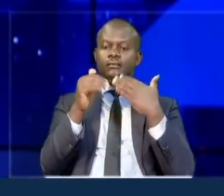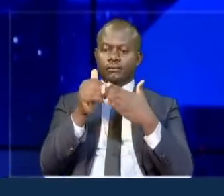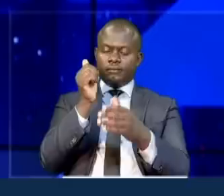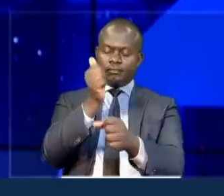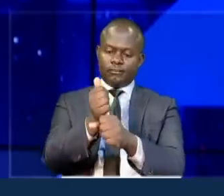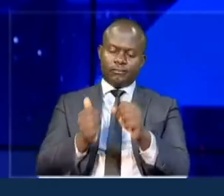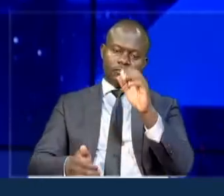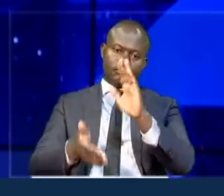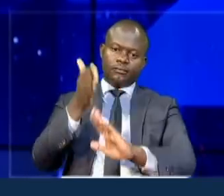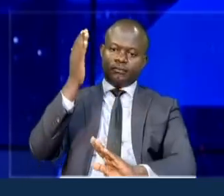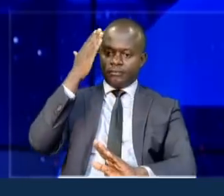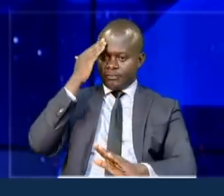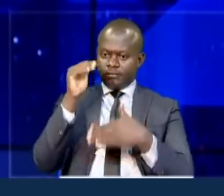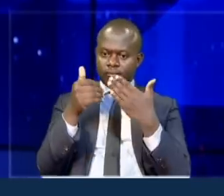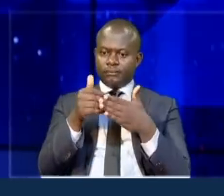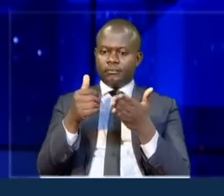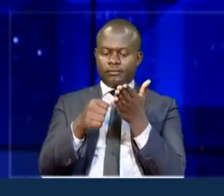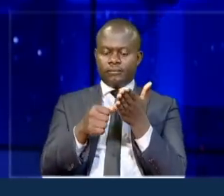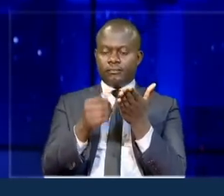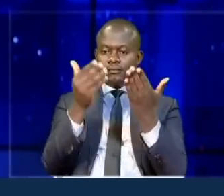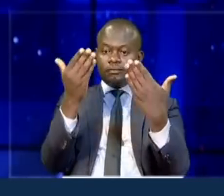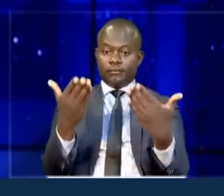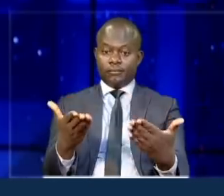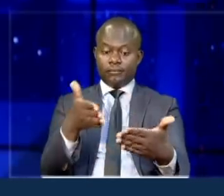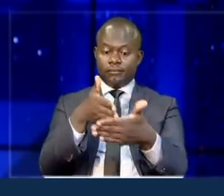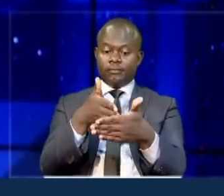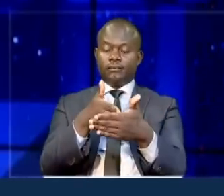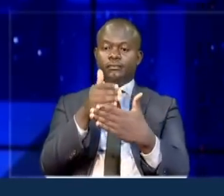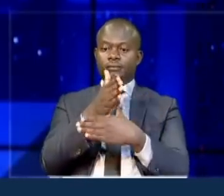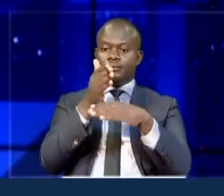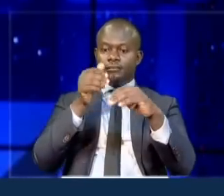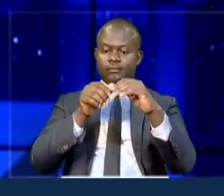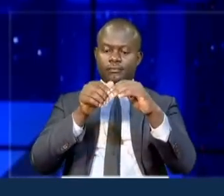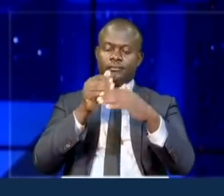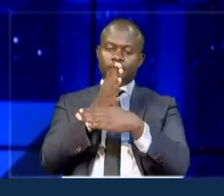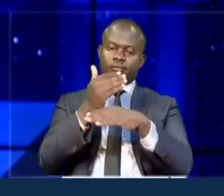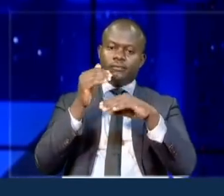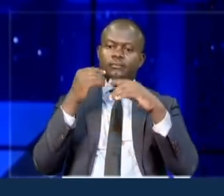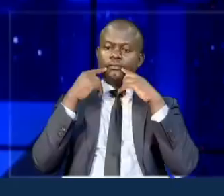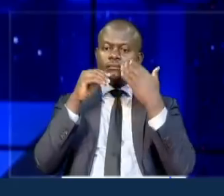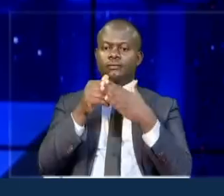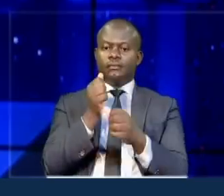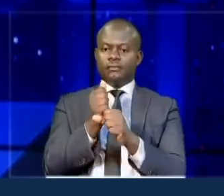yakorwa vuba kubera ko ngo iki kibazo rero kibabangamiye. Minisitiri rero yababwiye ko bagiye gukora n'inzego